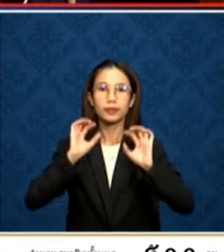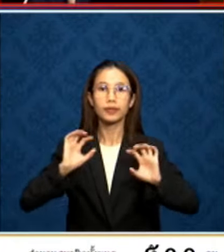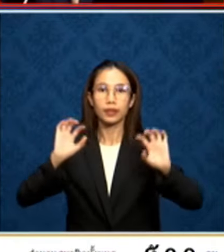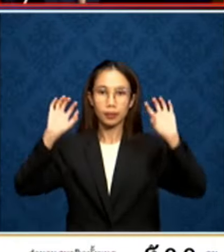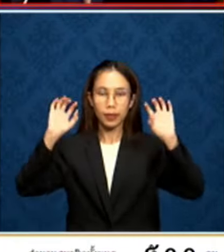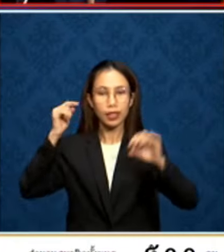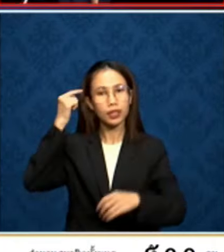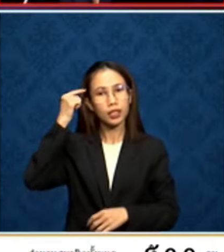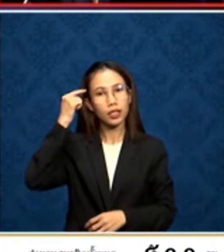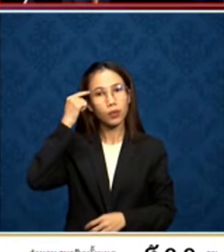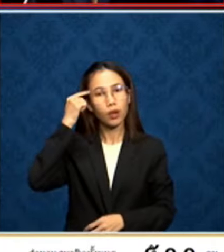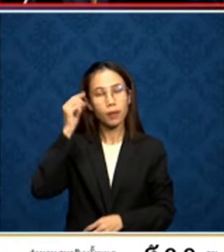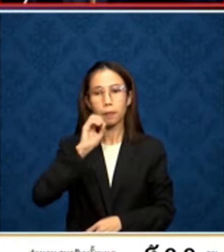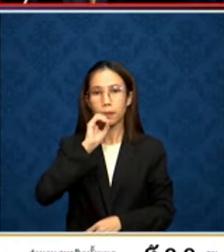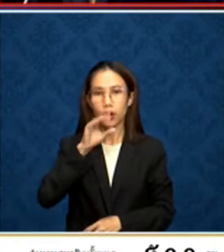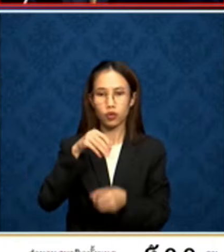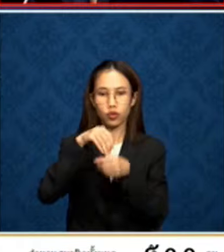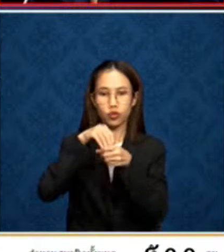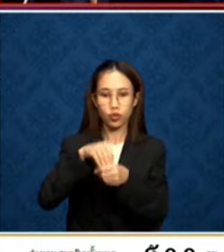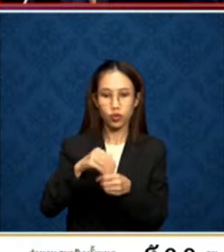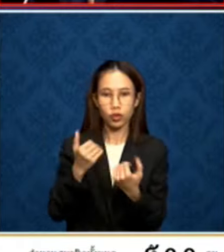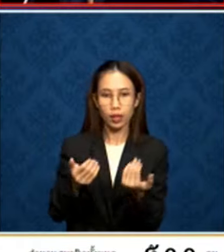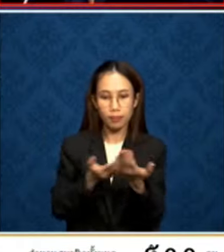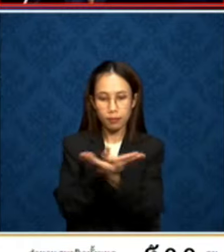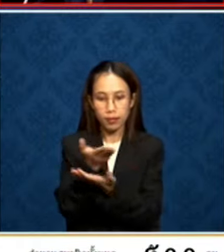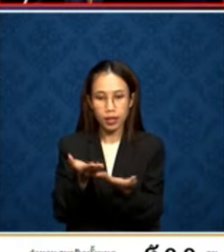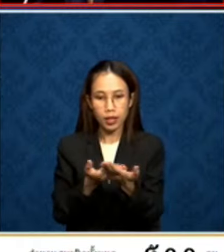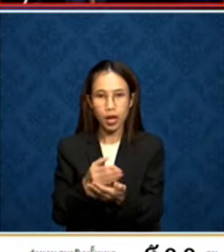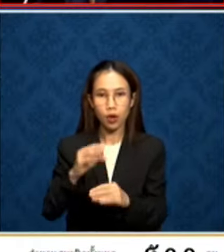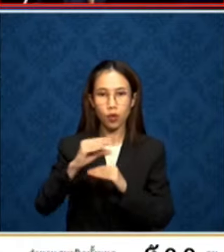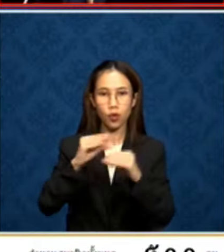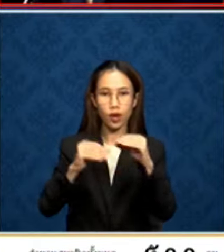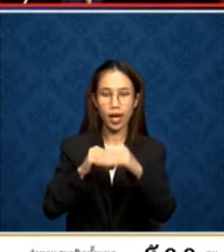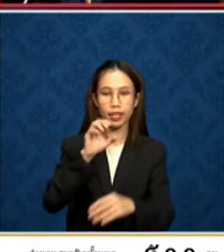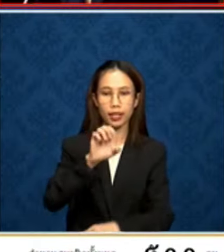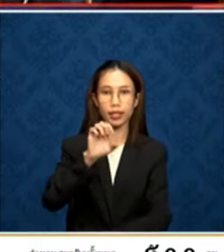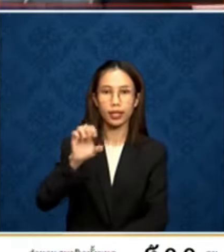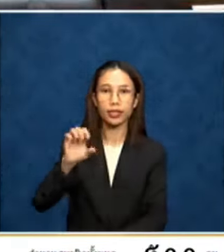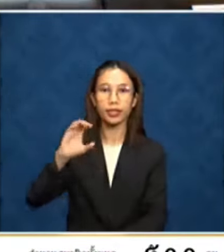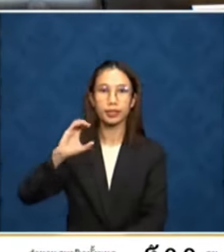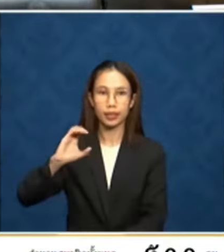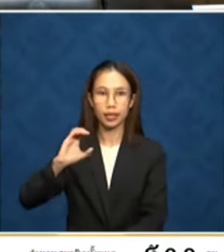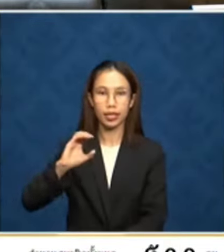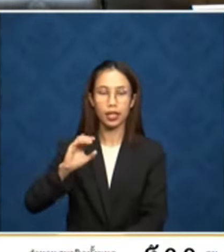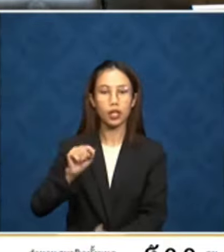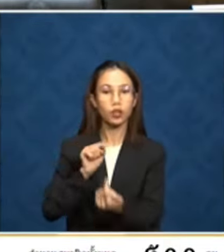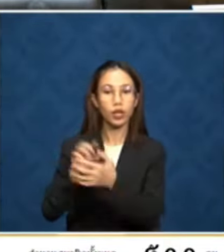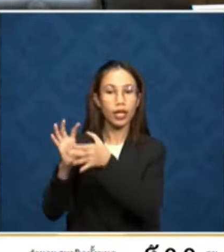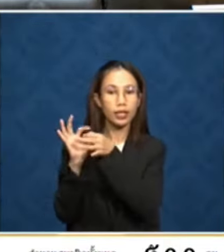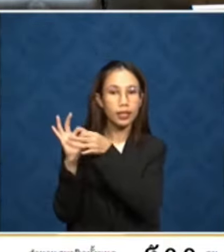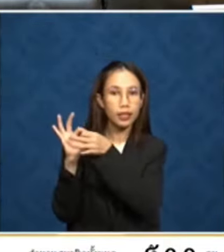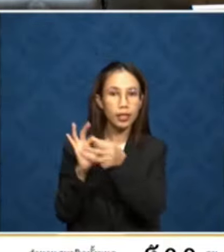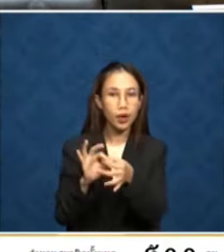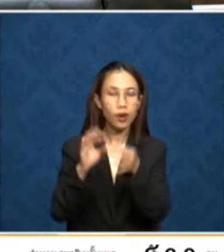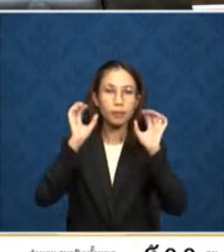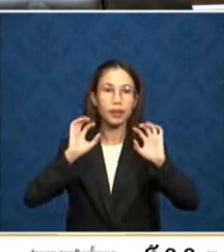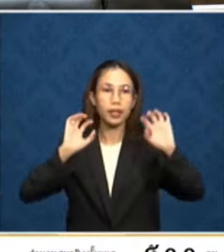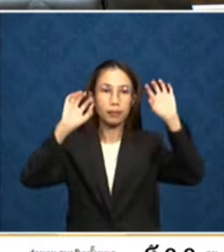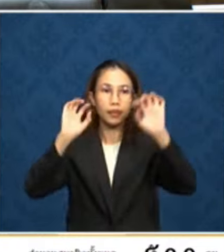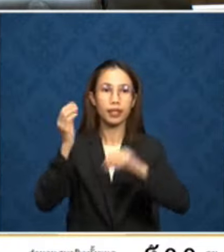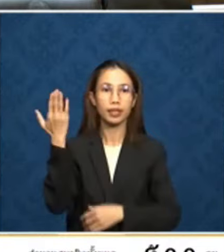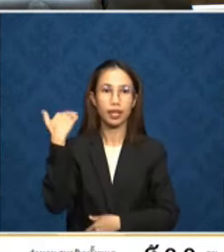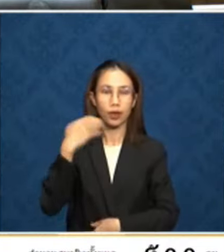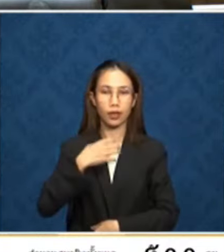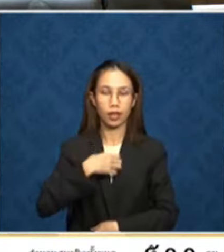อาจจะอ้างเรื่องว่าอยู่ระหว่างการพิจารณาของโครงการ eecที่เป็นผลมาจากรัฐบาลที่แล้วนะคะดิฉันก็ขอให้รีบ